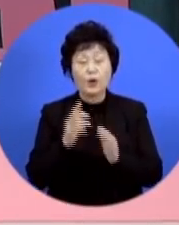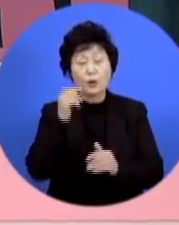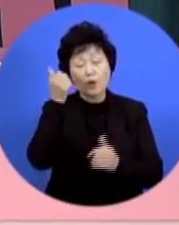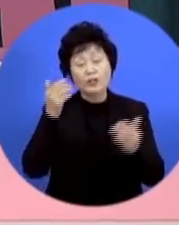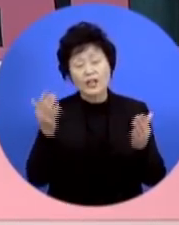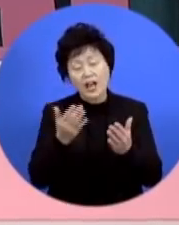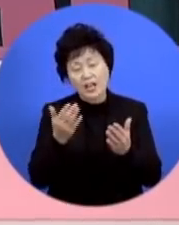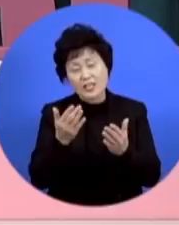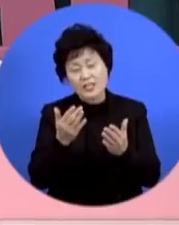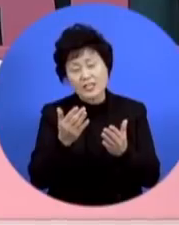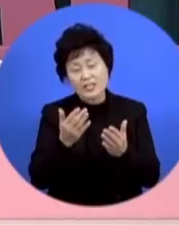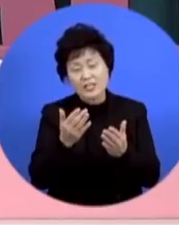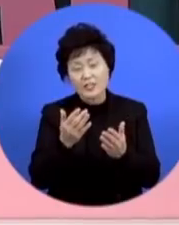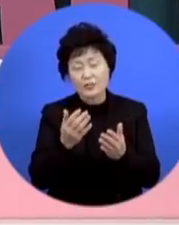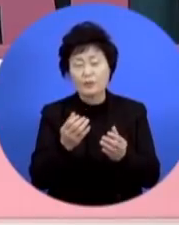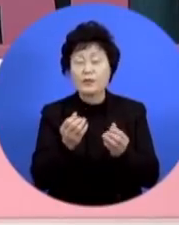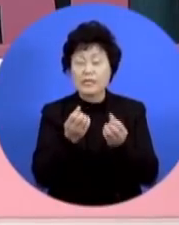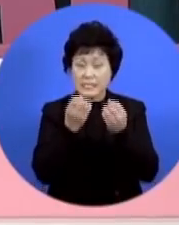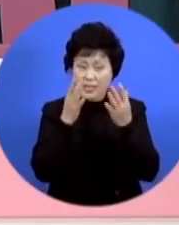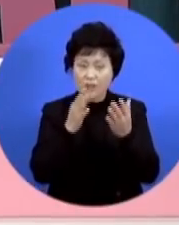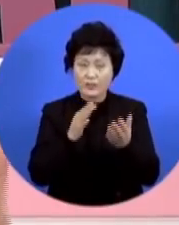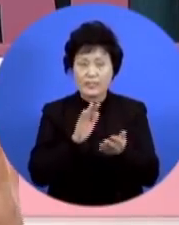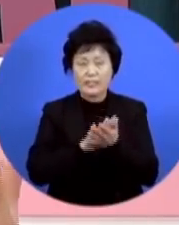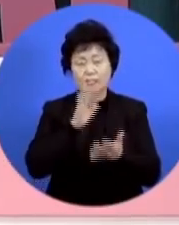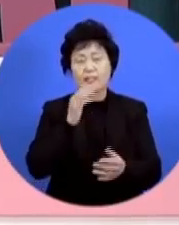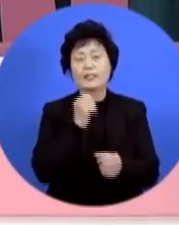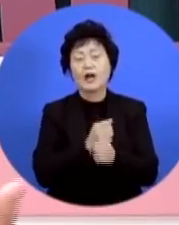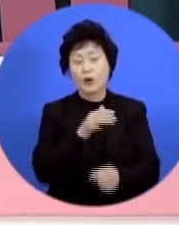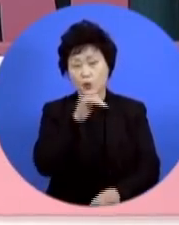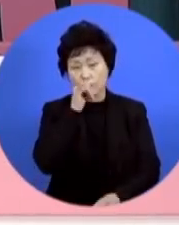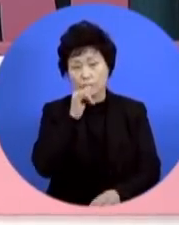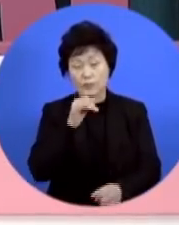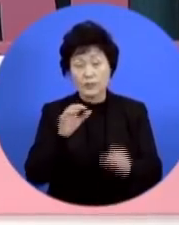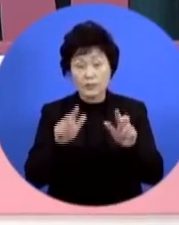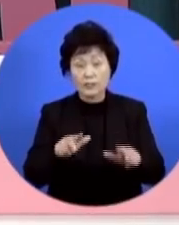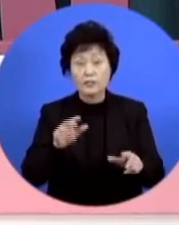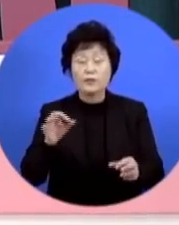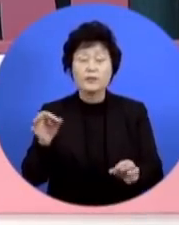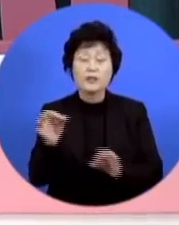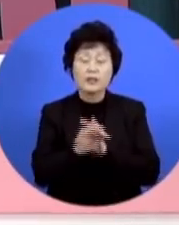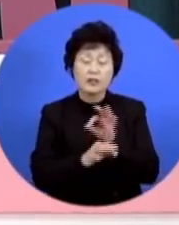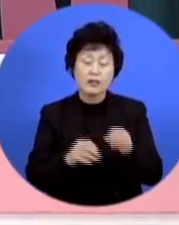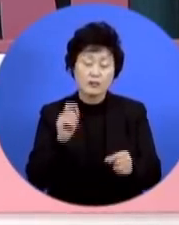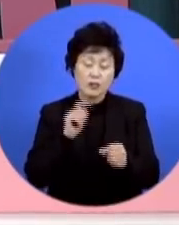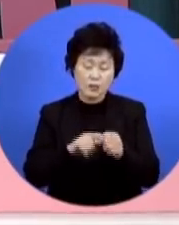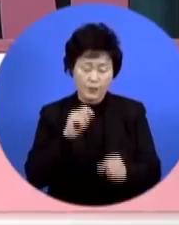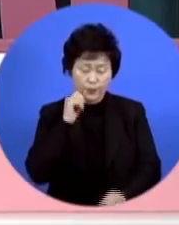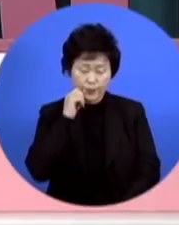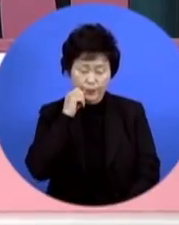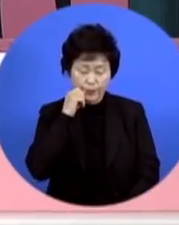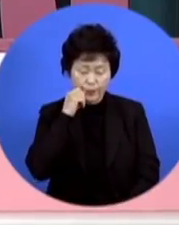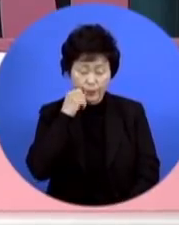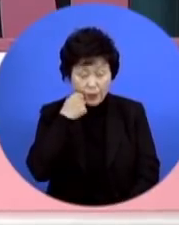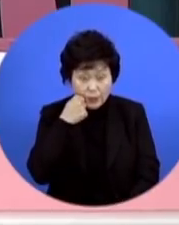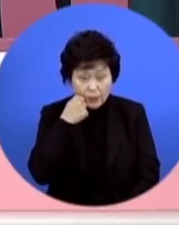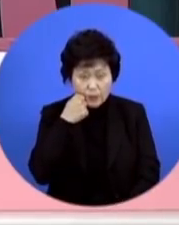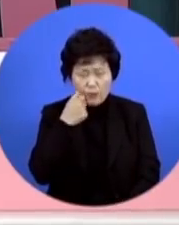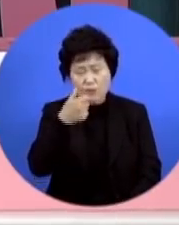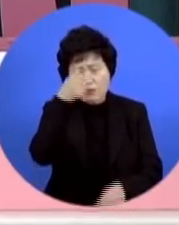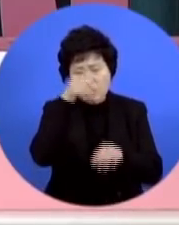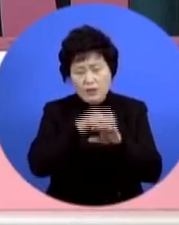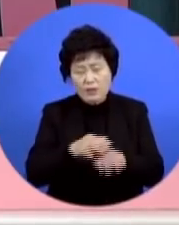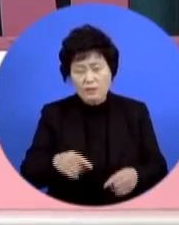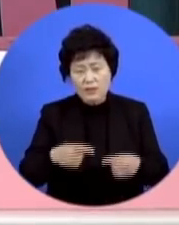지금 경제적으로 어렵고 예배를 못 가고 그런 굉장히 극악하게 힘든 상황인데 그 상황이 어떤 상황이든지